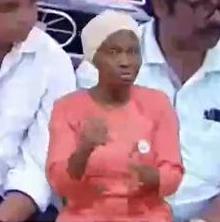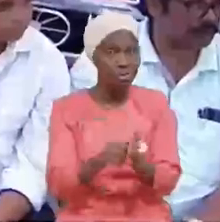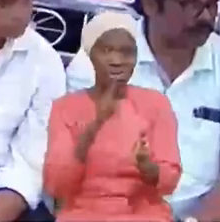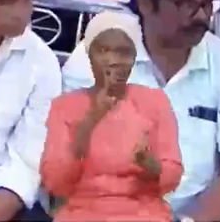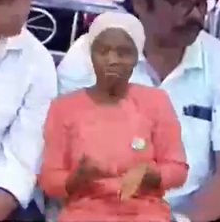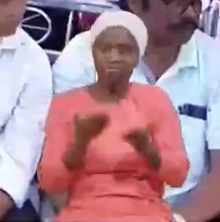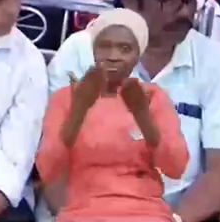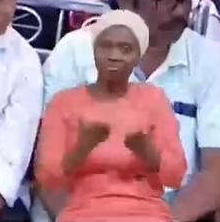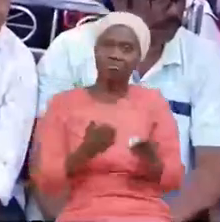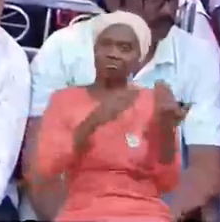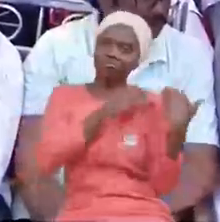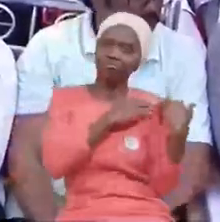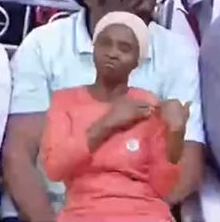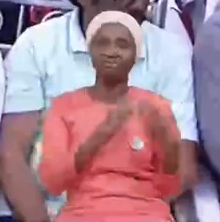chargés,